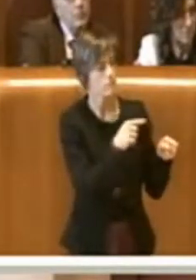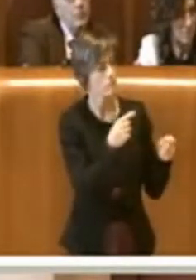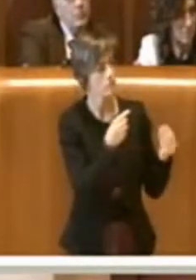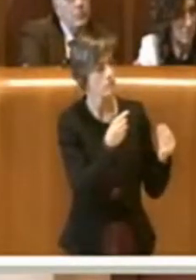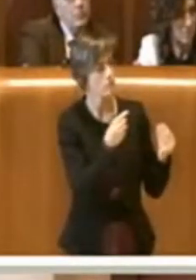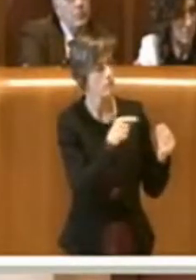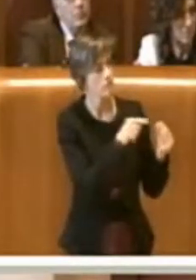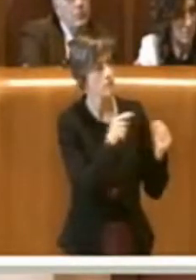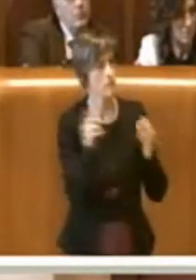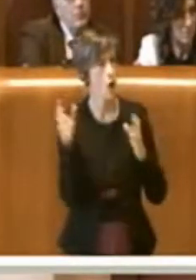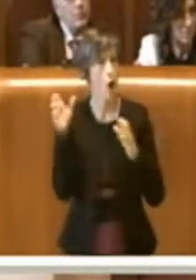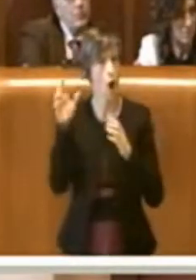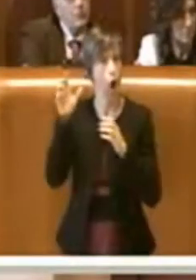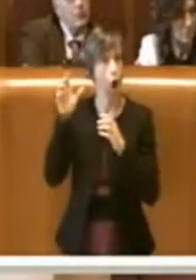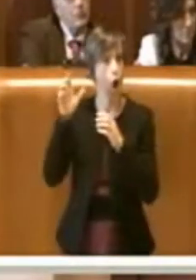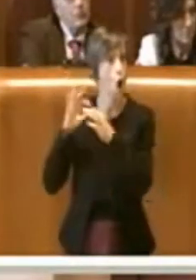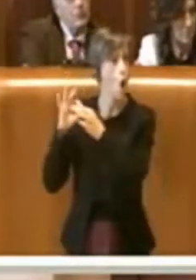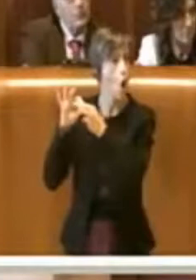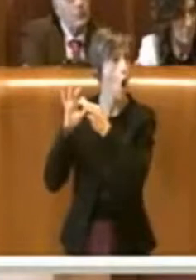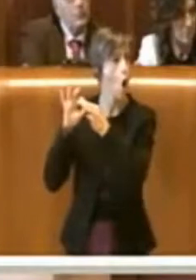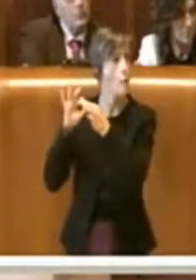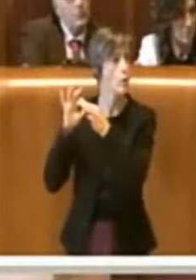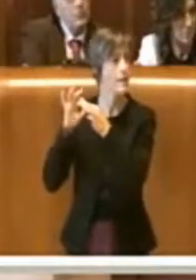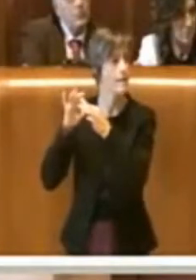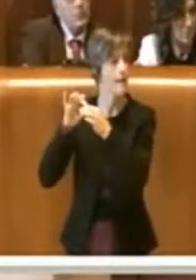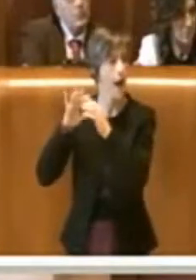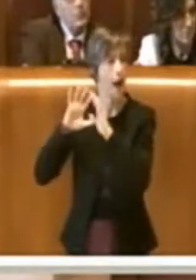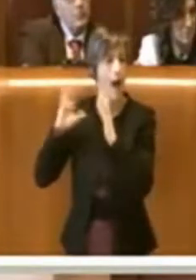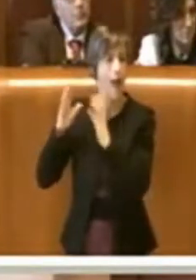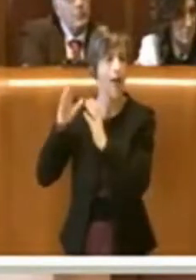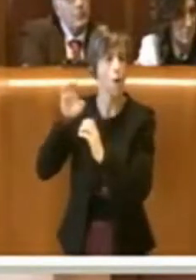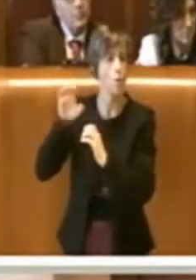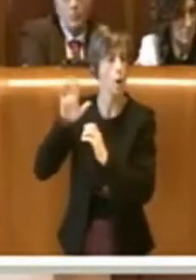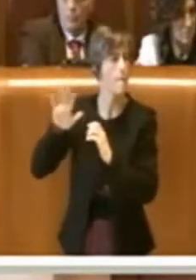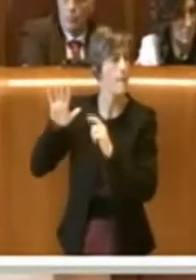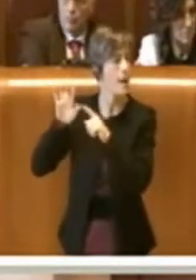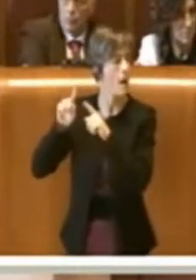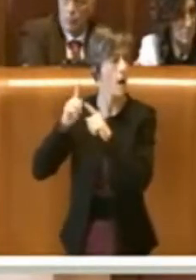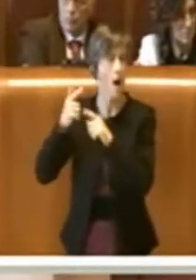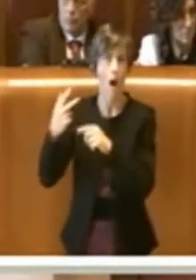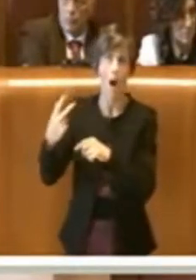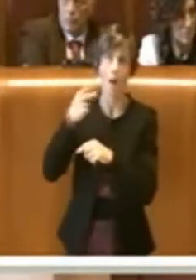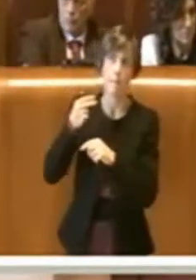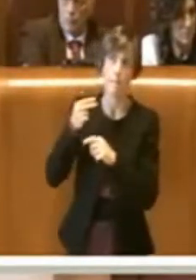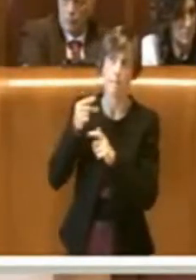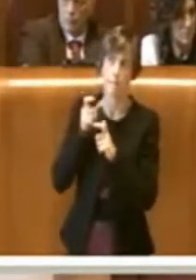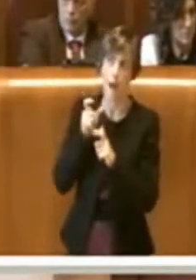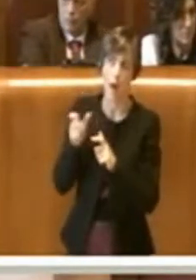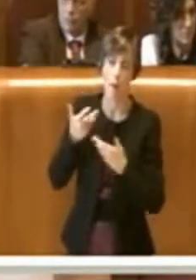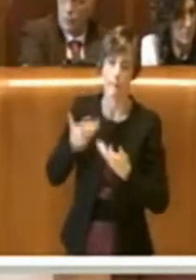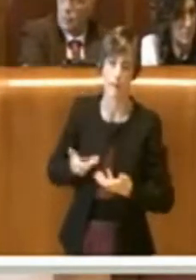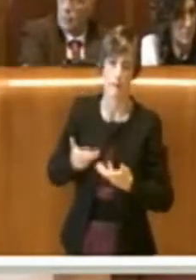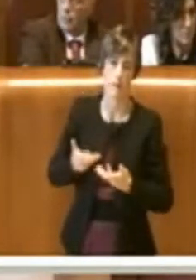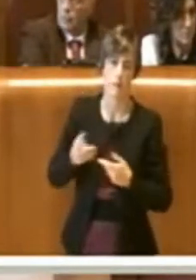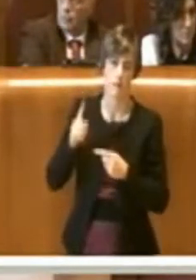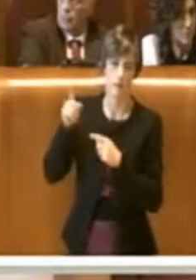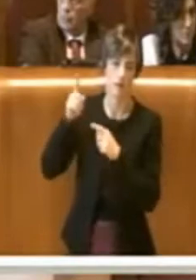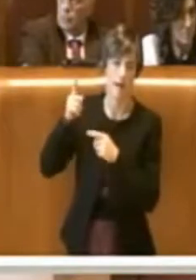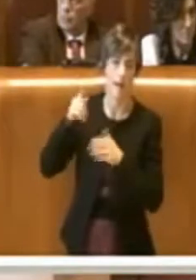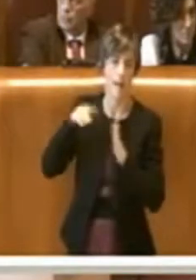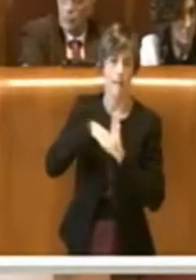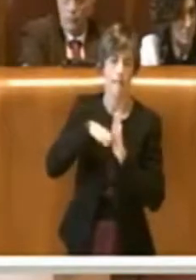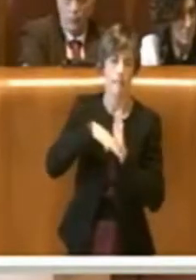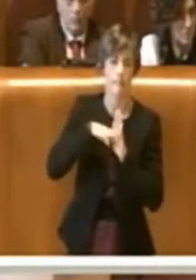dica delle parole forti come macigni. Il piano di gestione dei rifiuti della Regione Lazio, adottato nel